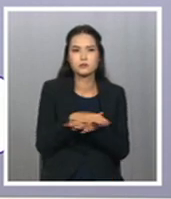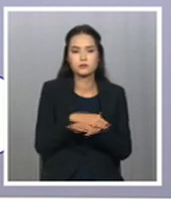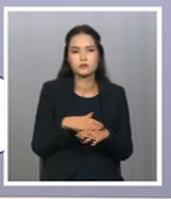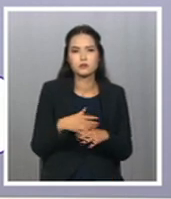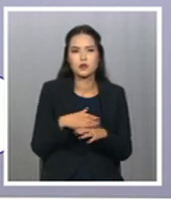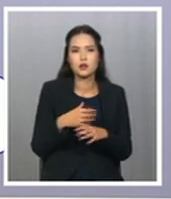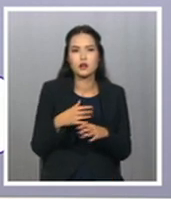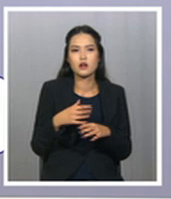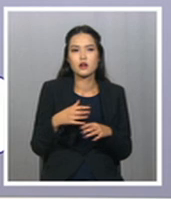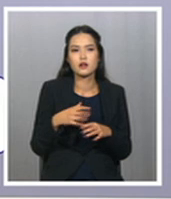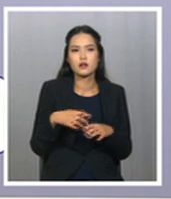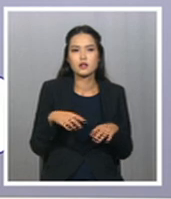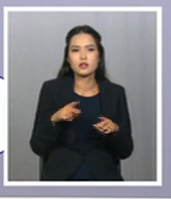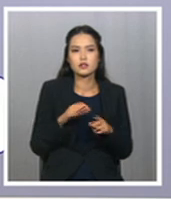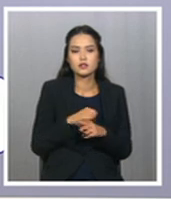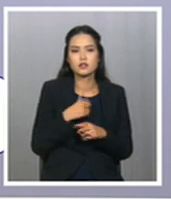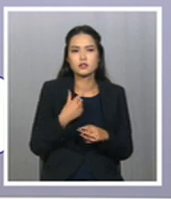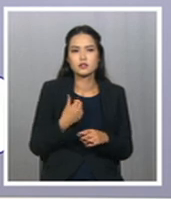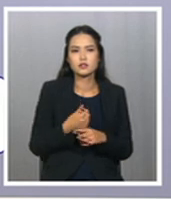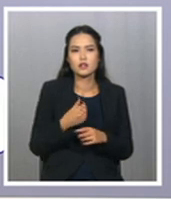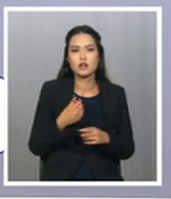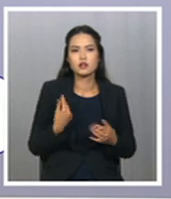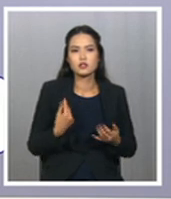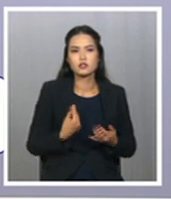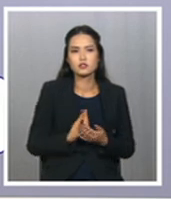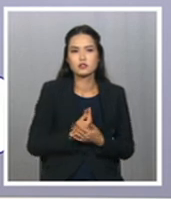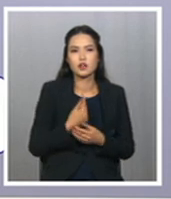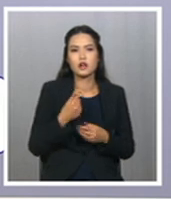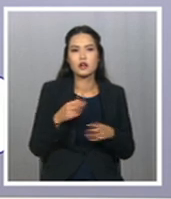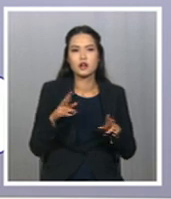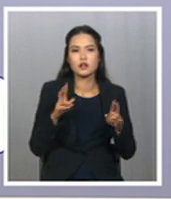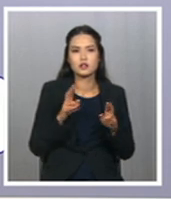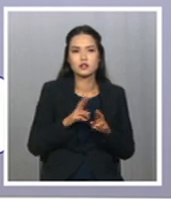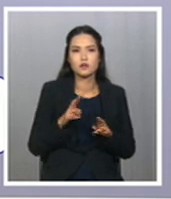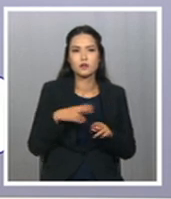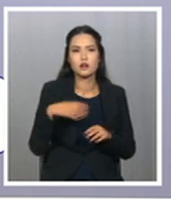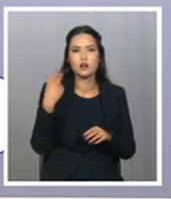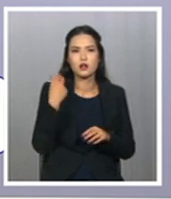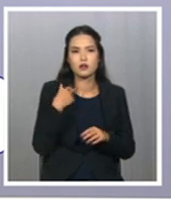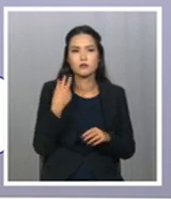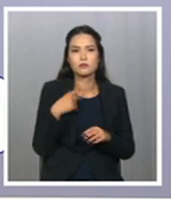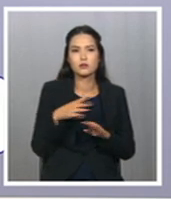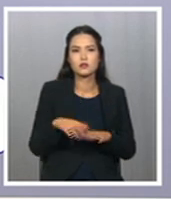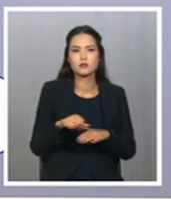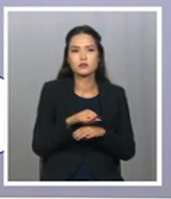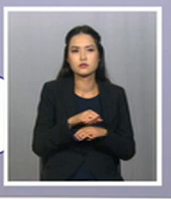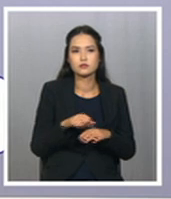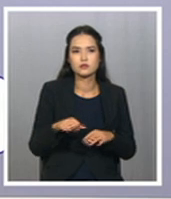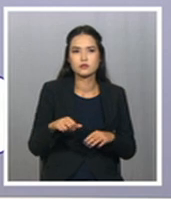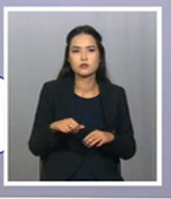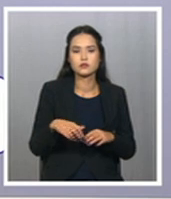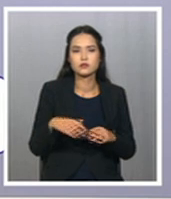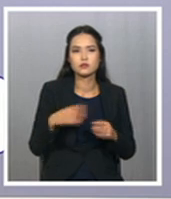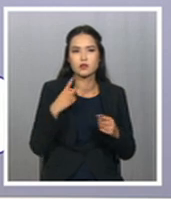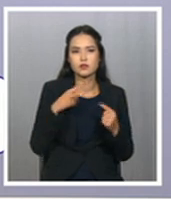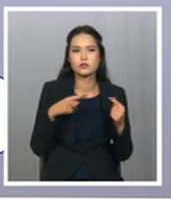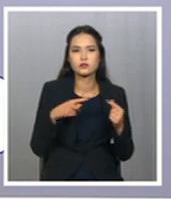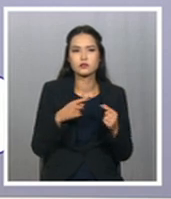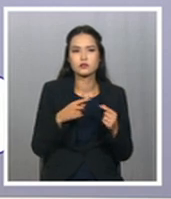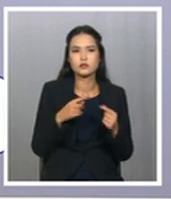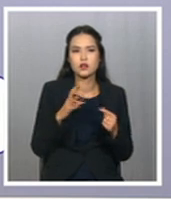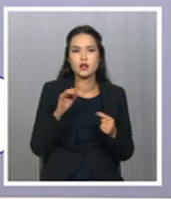болса, ендігі кезекте жаңа саяси ойыншы Америка Құрама Штаттарын туындаған айқын көрсетеді.